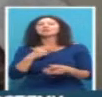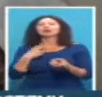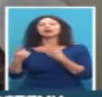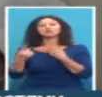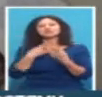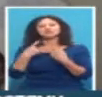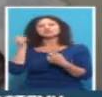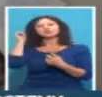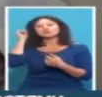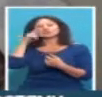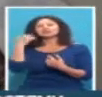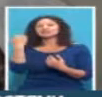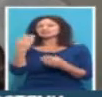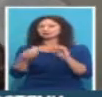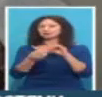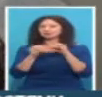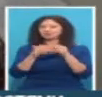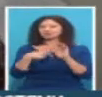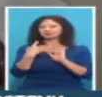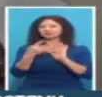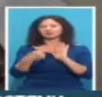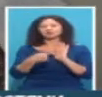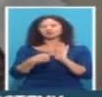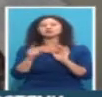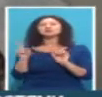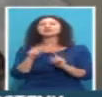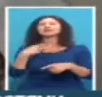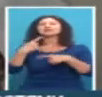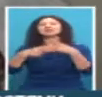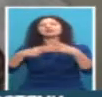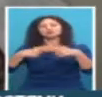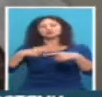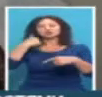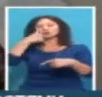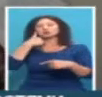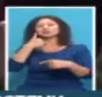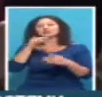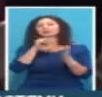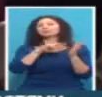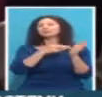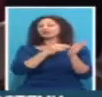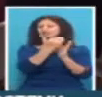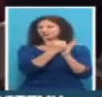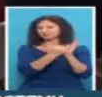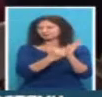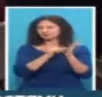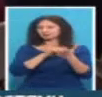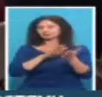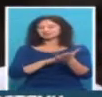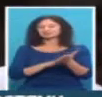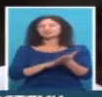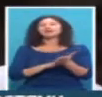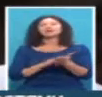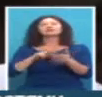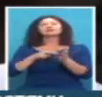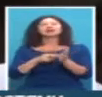ними, узнать их проблемные вопросы, для того, чтобы на следующий год составить новые планы. В планах запустить проект «Инватакси».